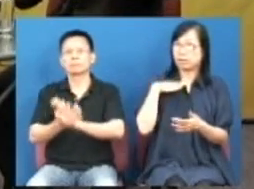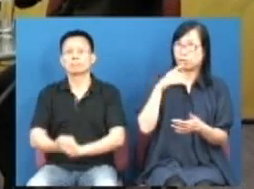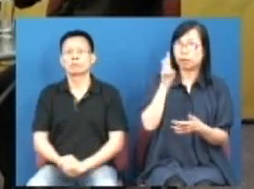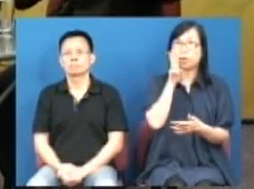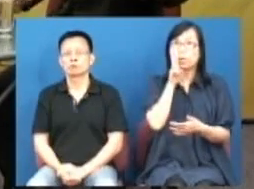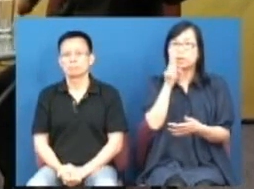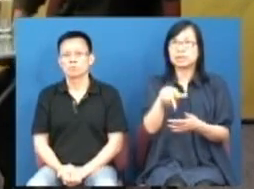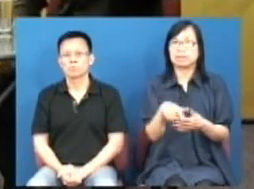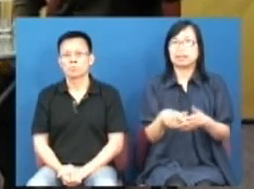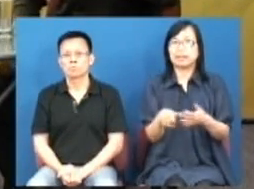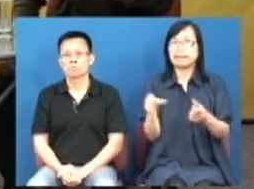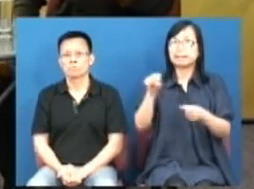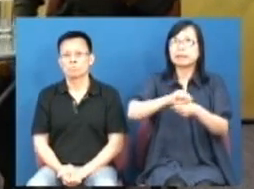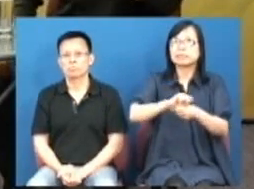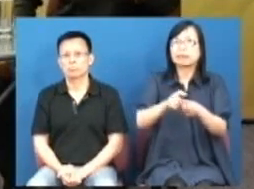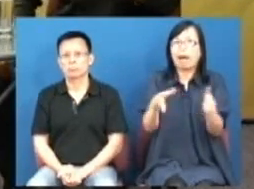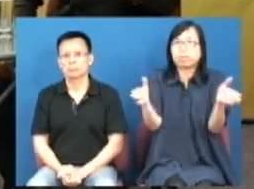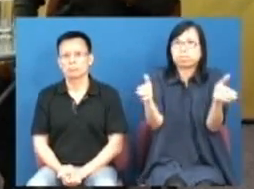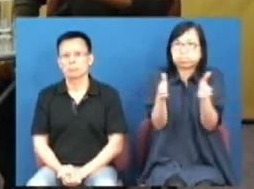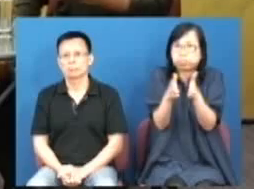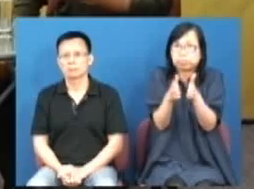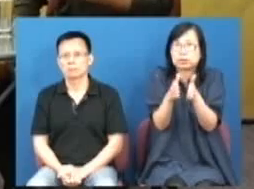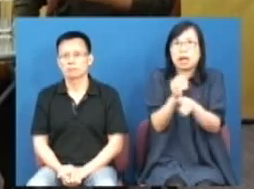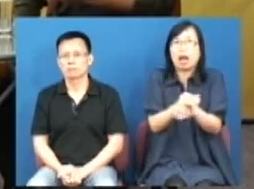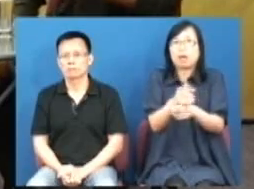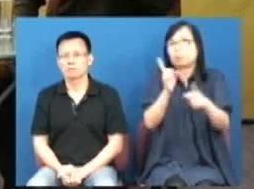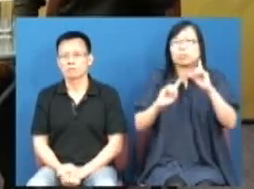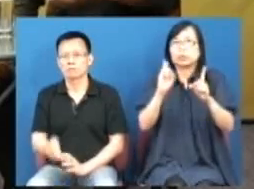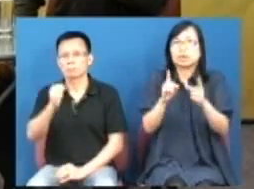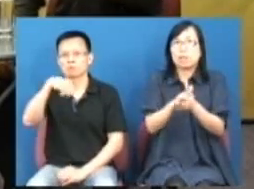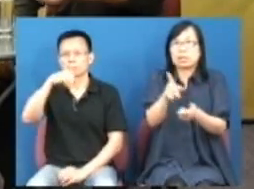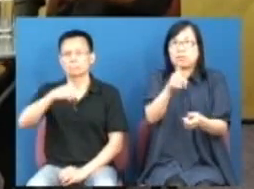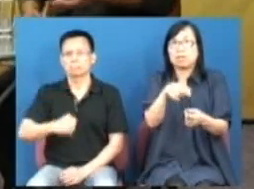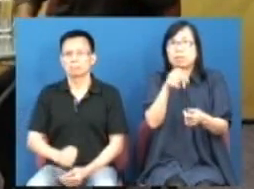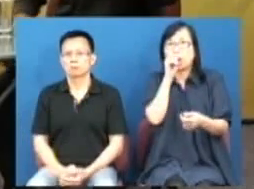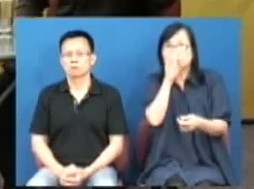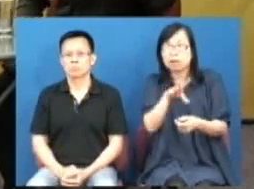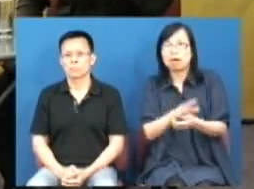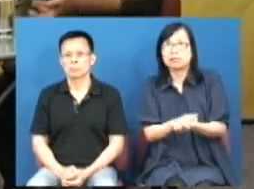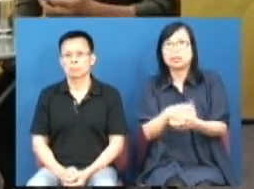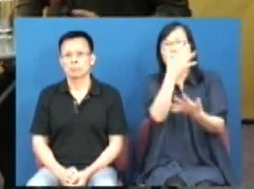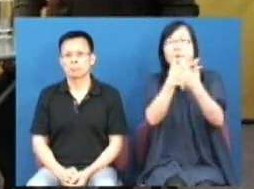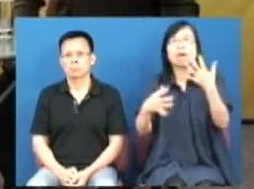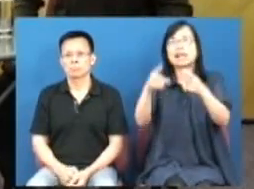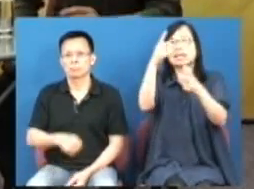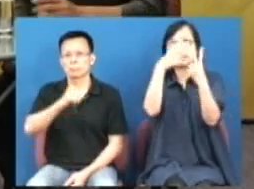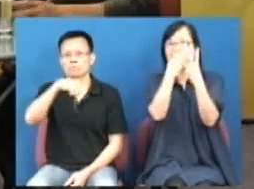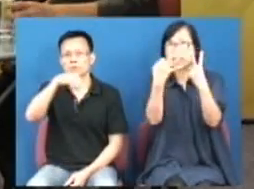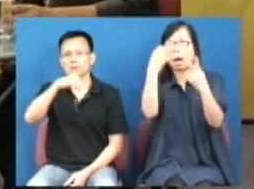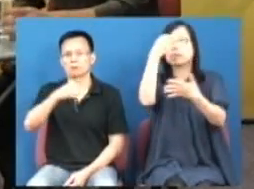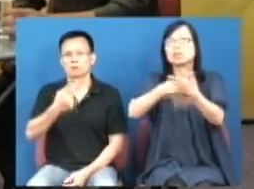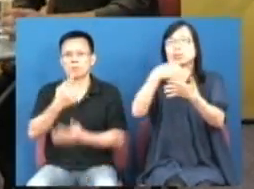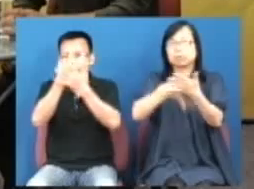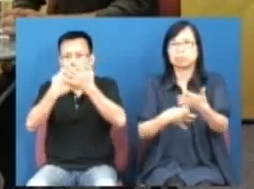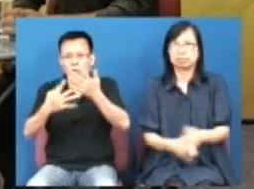似乎係進一步咧，就係咧收窄到網上嗰個嘅言論自由啊。即係甚至乎你直情可以話呢個係網絡23条啫。 係網